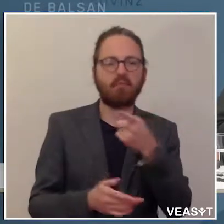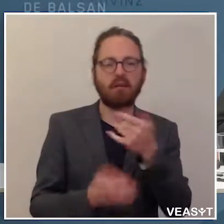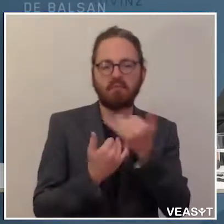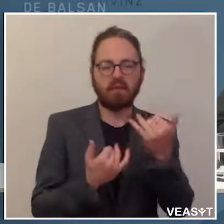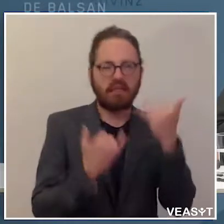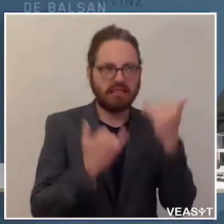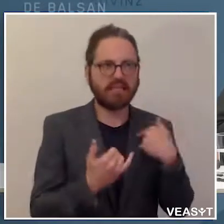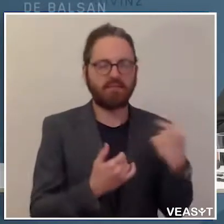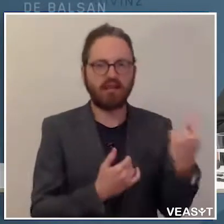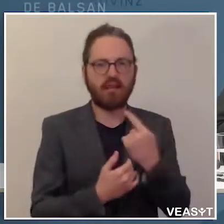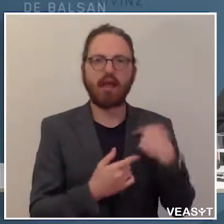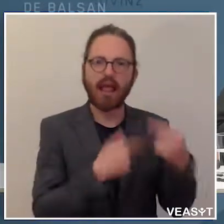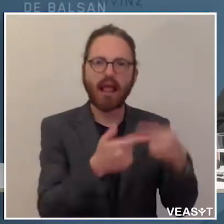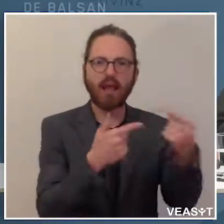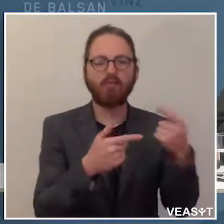via